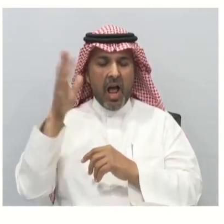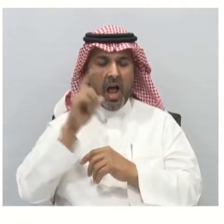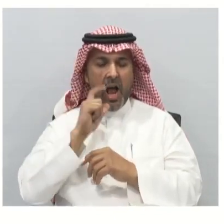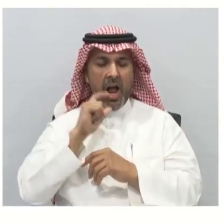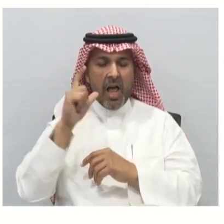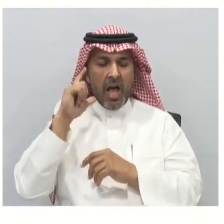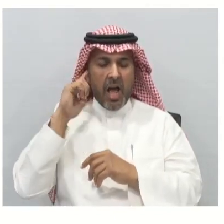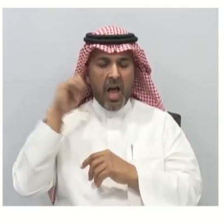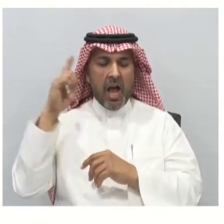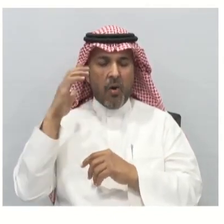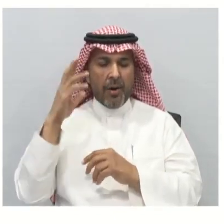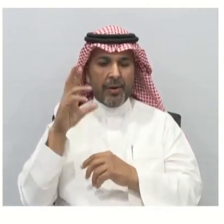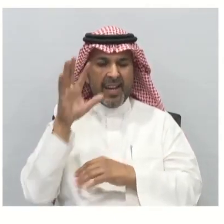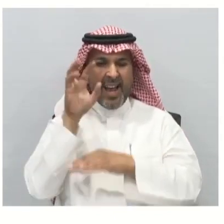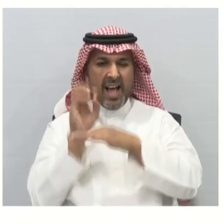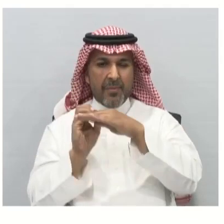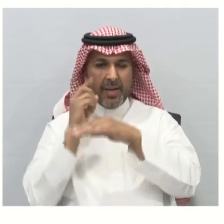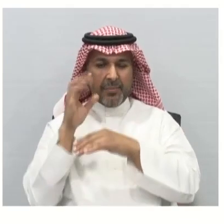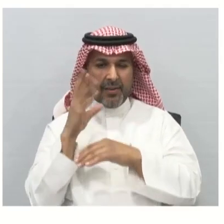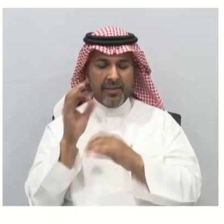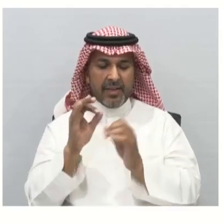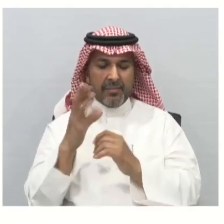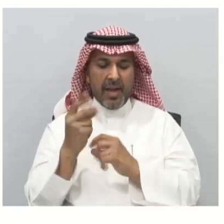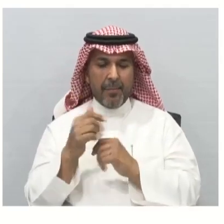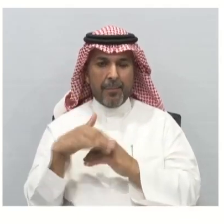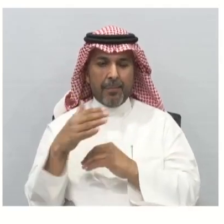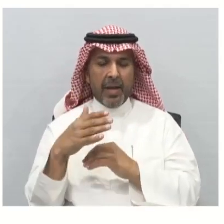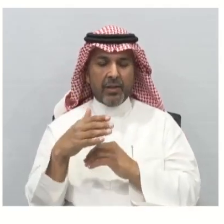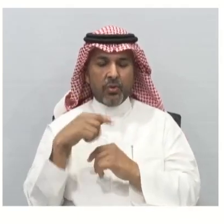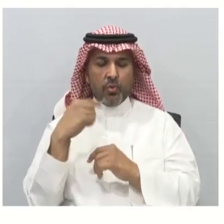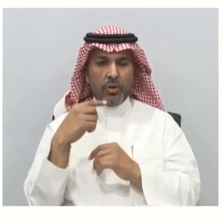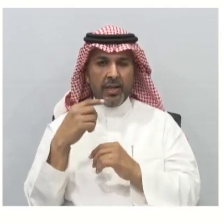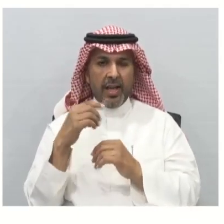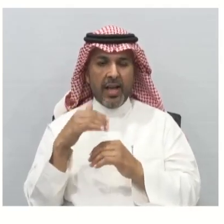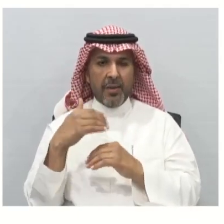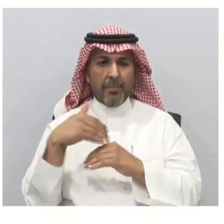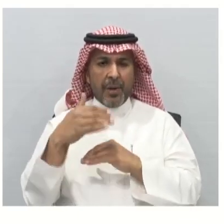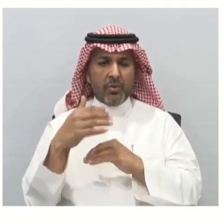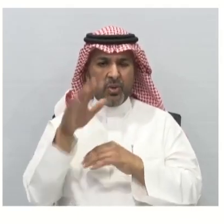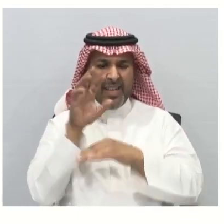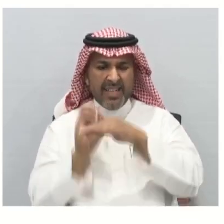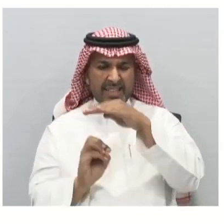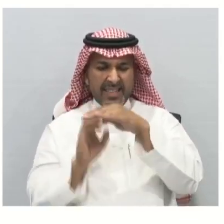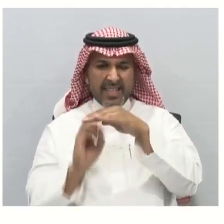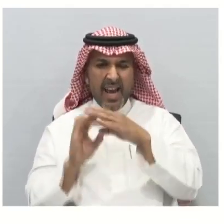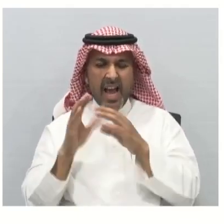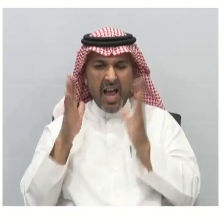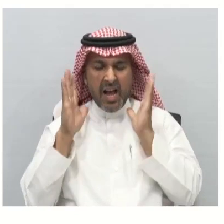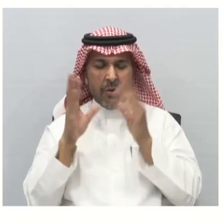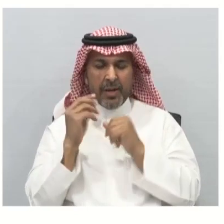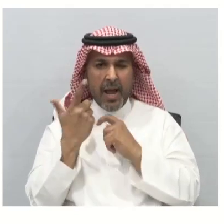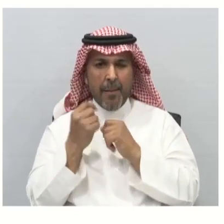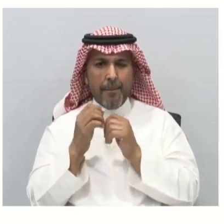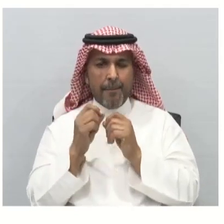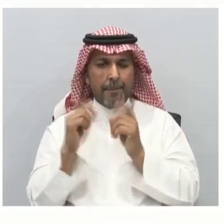كان اذان العشاء بعد اذان المغرب بساعه وخمسه وعشرون دقيقه ففي اي ساعه يكون اذان العشاء